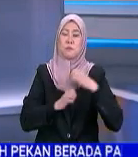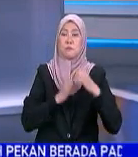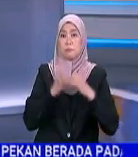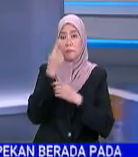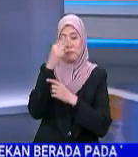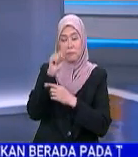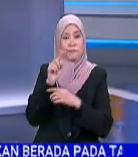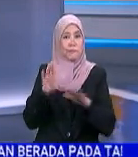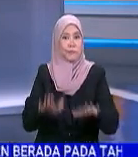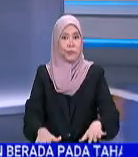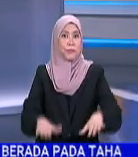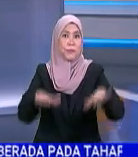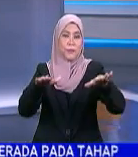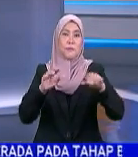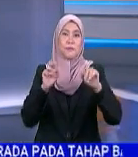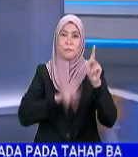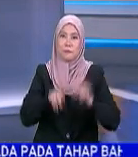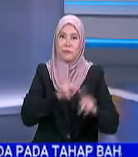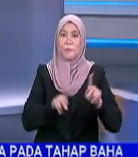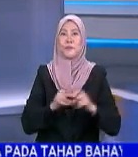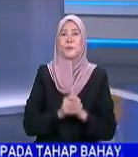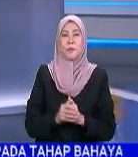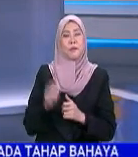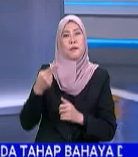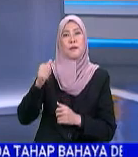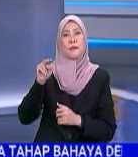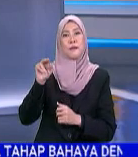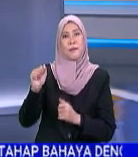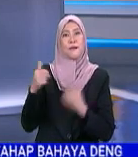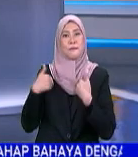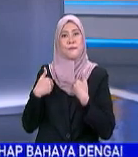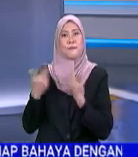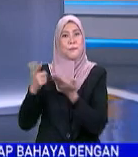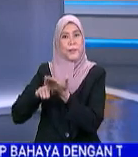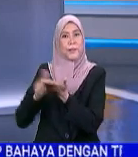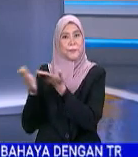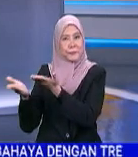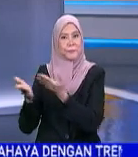terjejas banjir. Hana Adli Nasition Ahmad ada butirannya. Teruskan Hana.